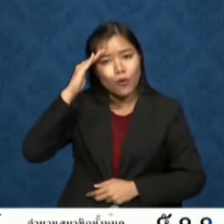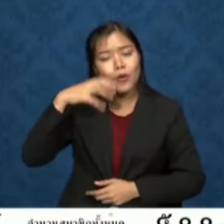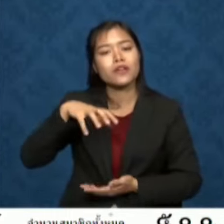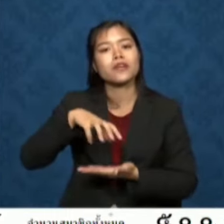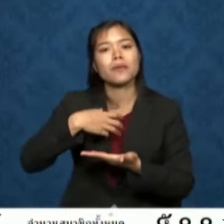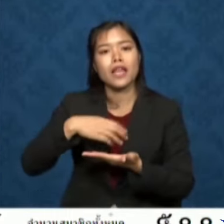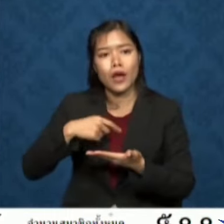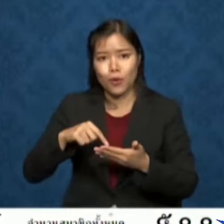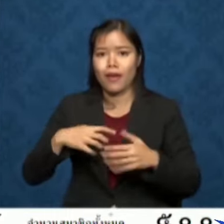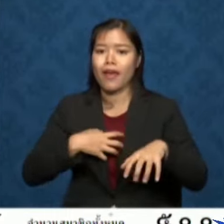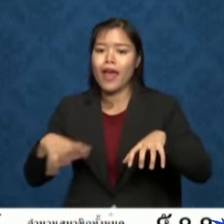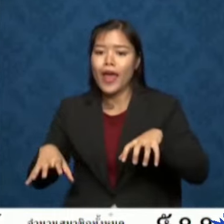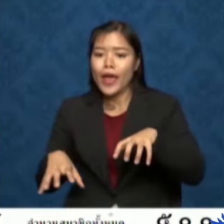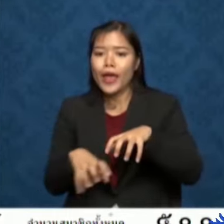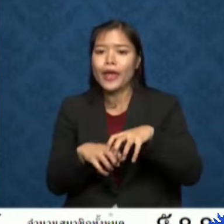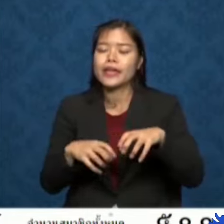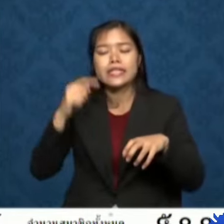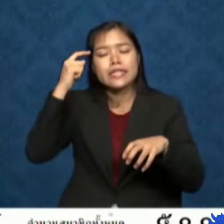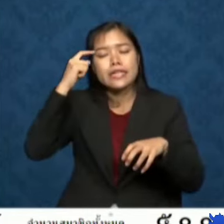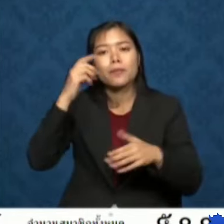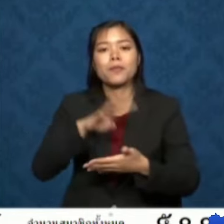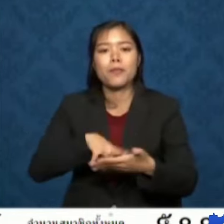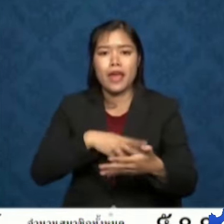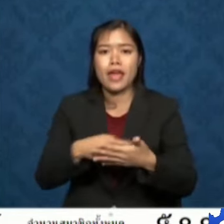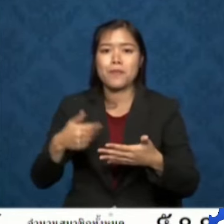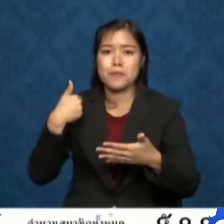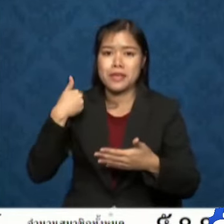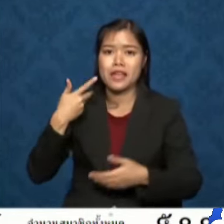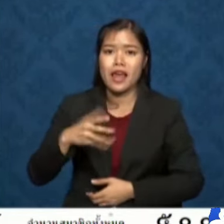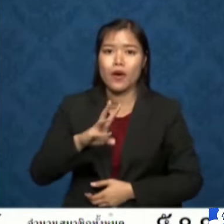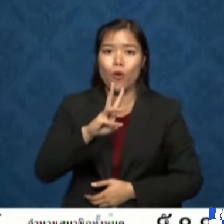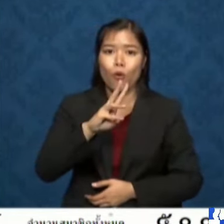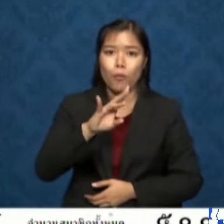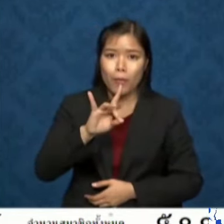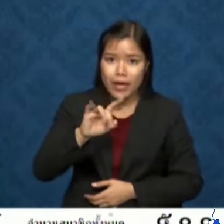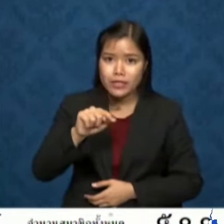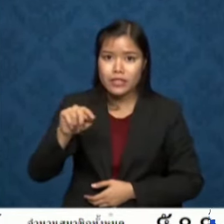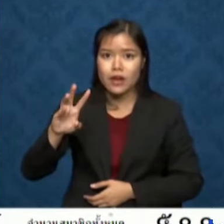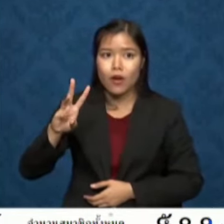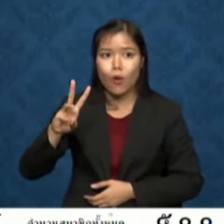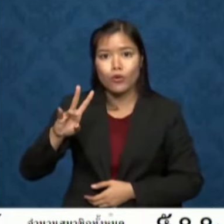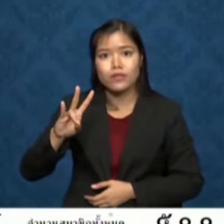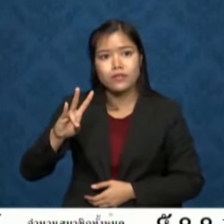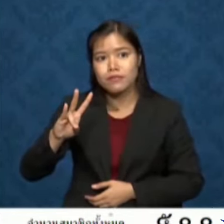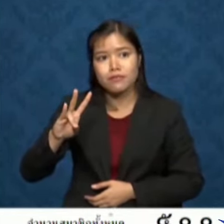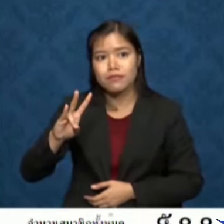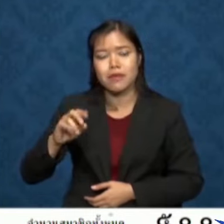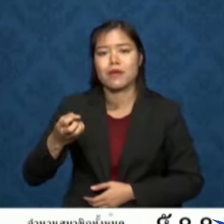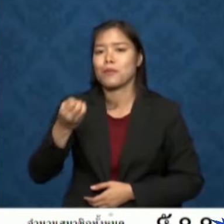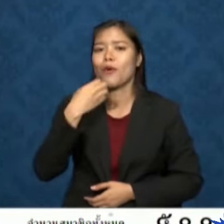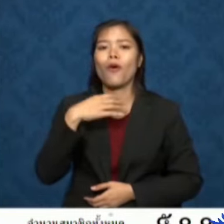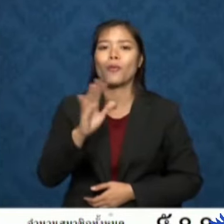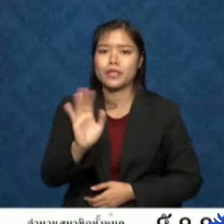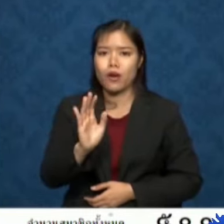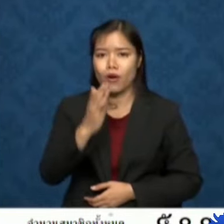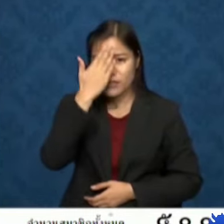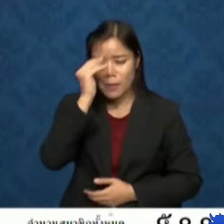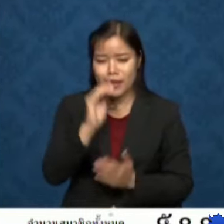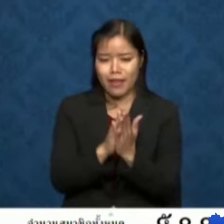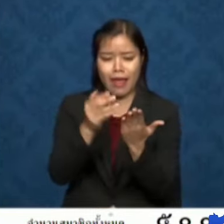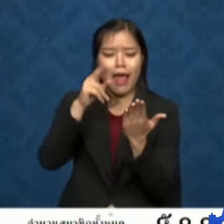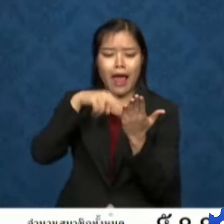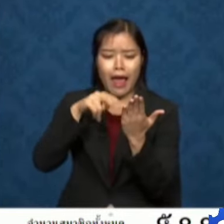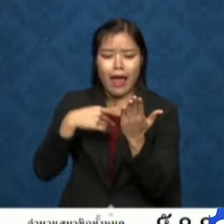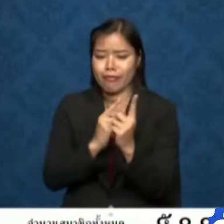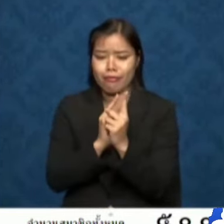แล้วที่จะยุบหน่วยงานระหว่างปีงบประมาณ 68-67อย่าพูดเลยครับเพราะผมอ่านแล้วเขา